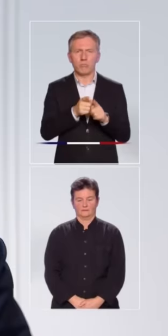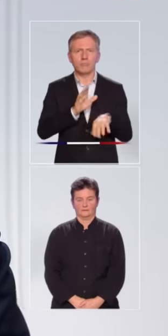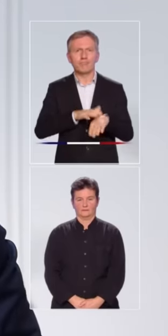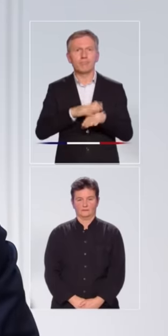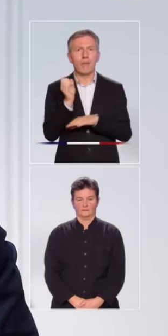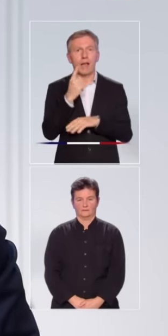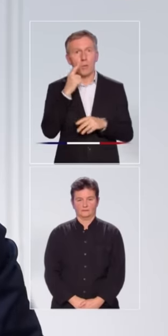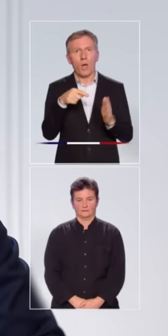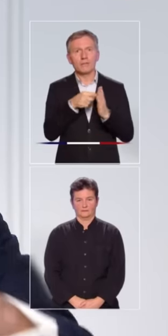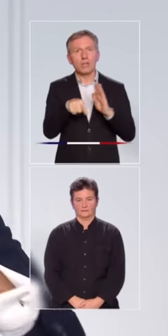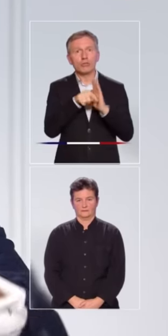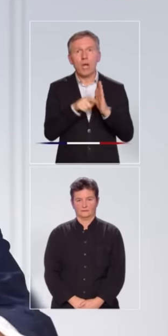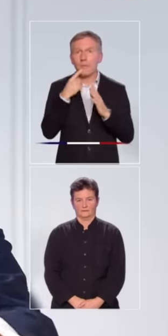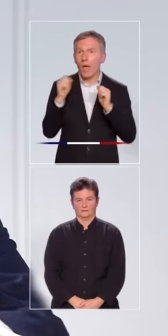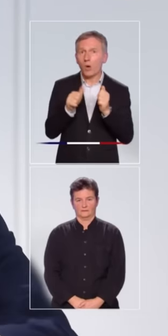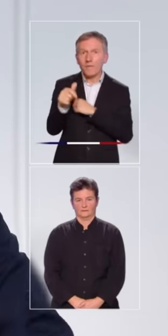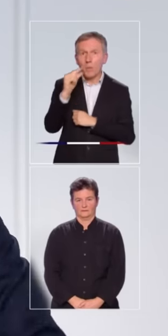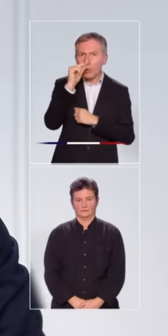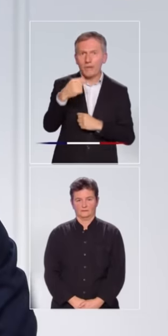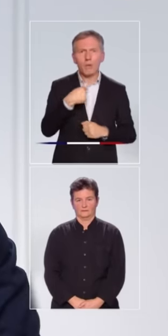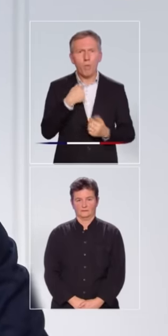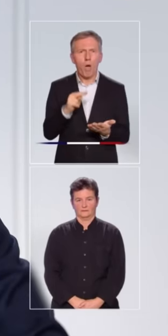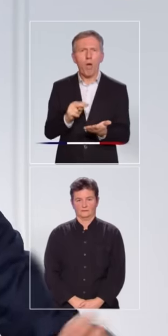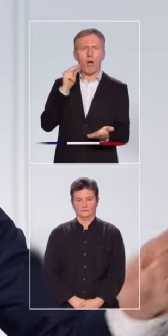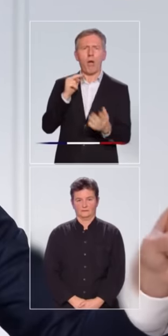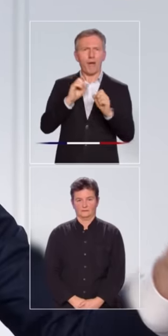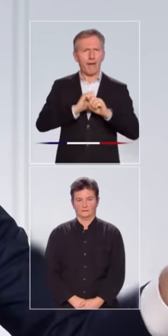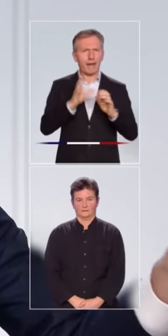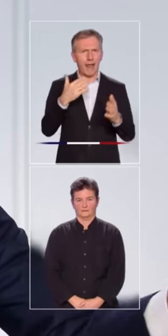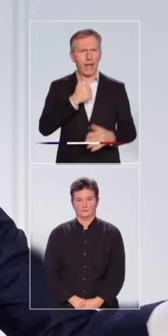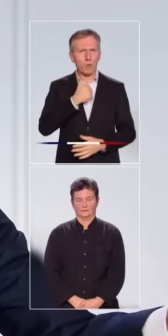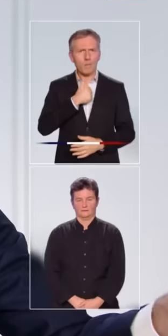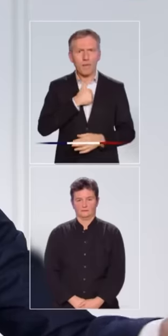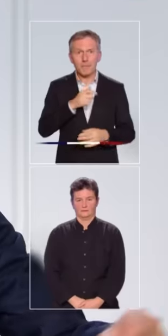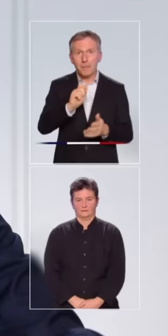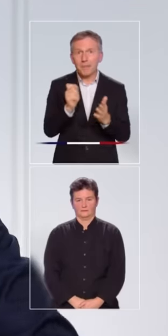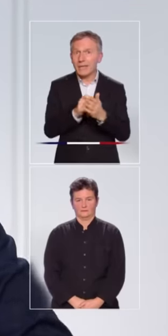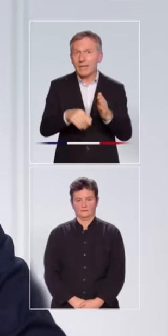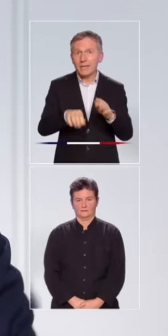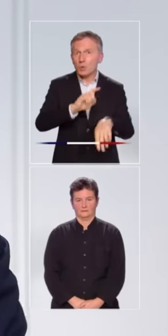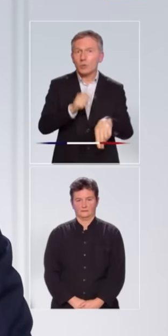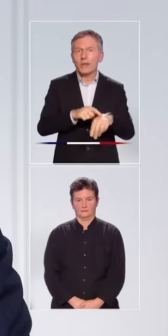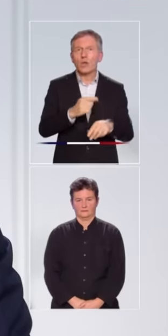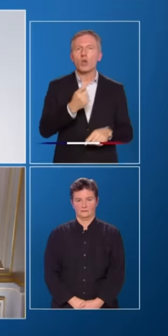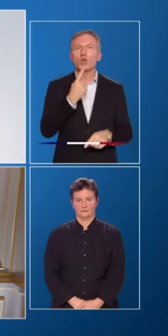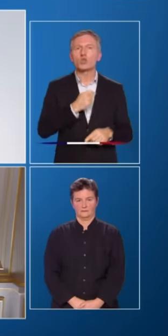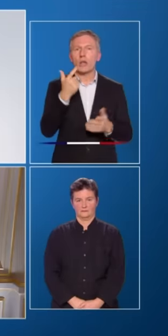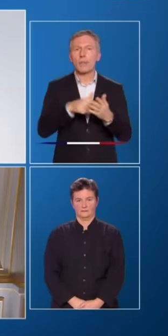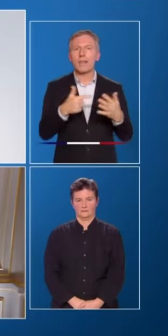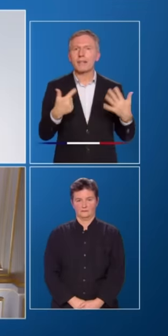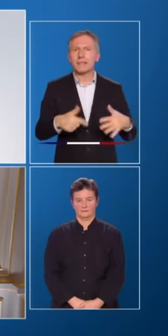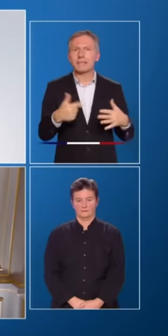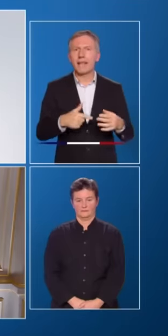avec les présidents Poutine, la lucidité que j'évoque devant vous, je la porte dès le mois de juin 2017